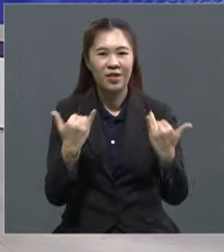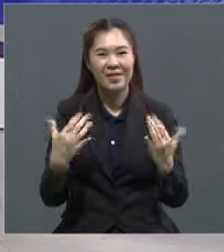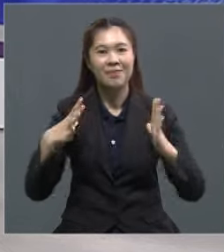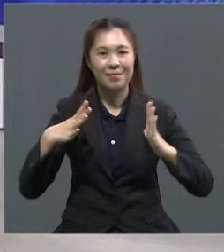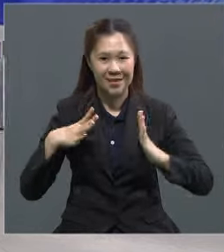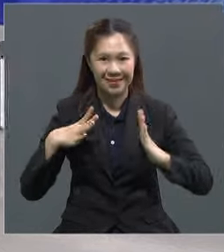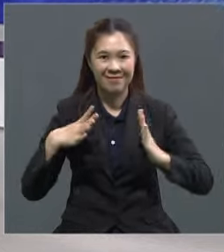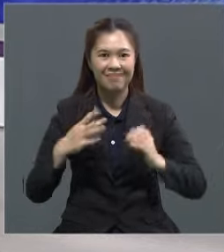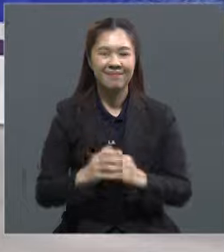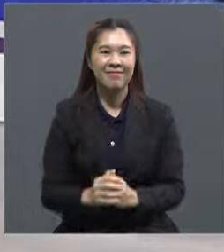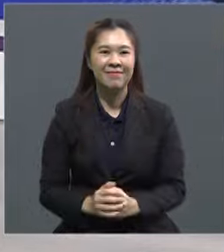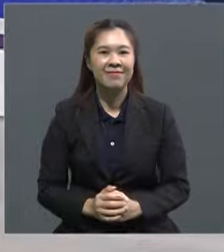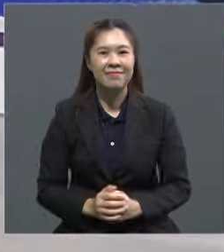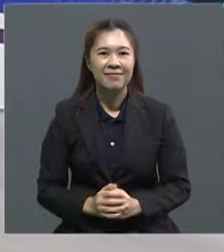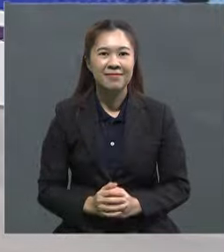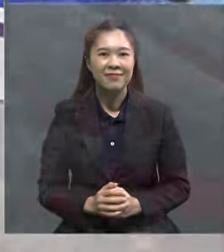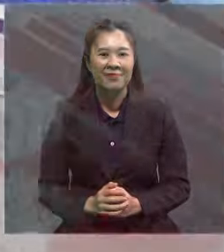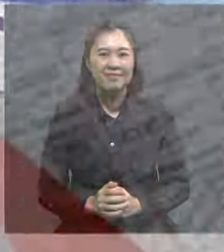ค่ะ